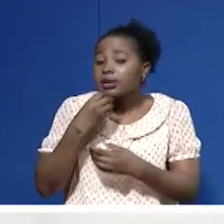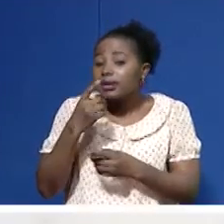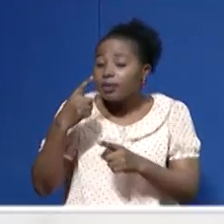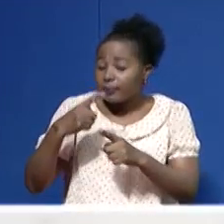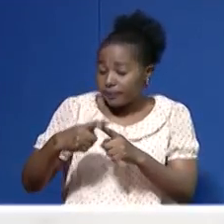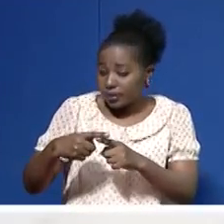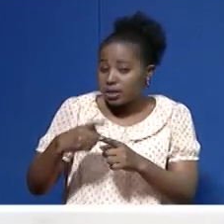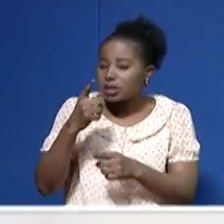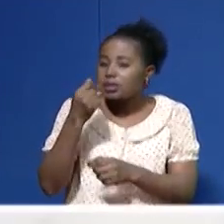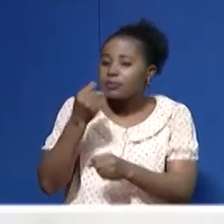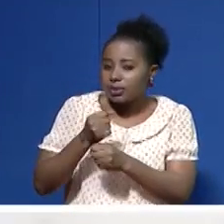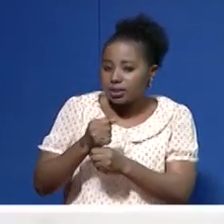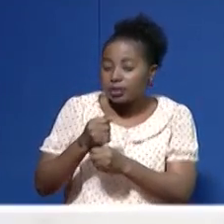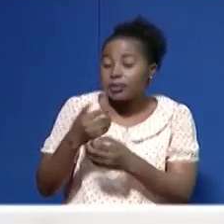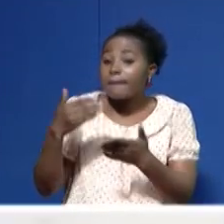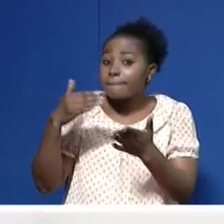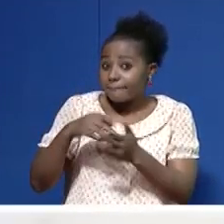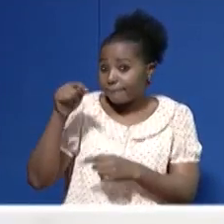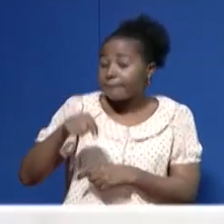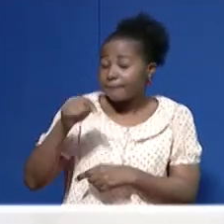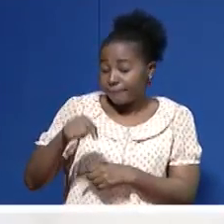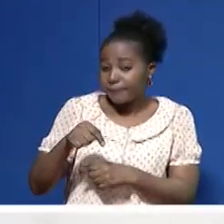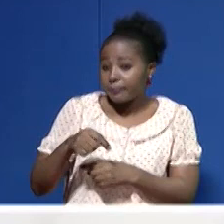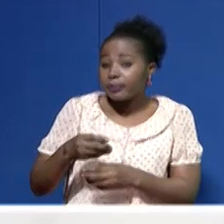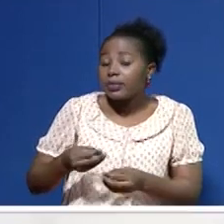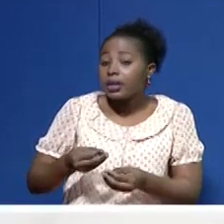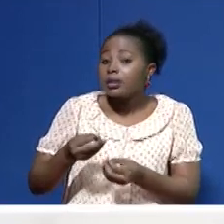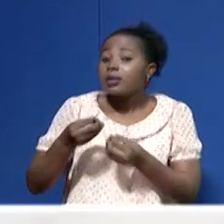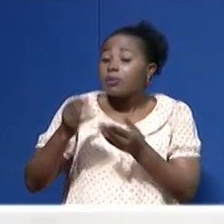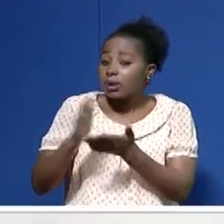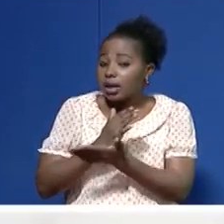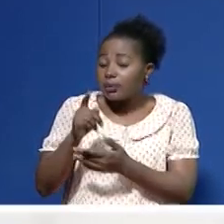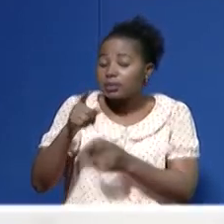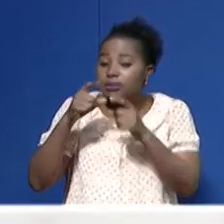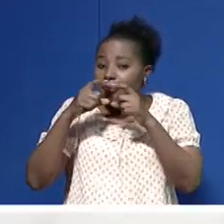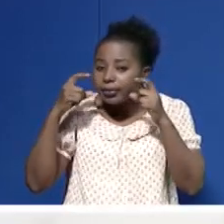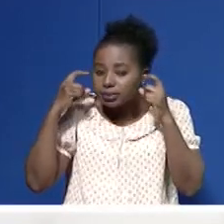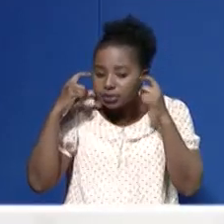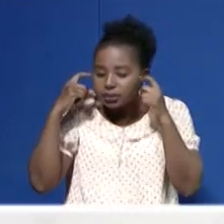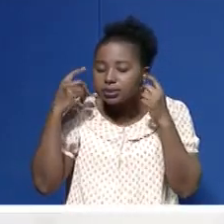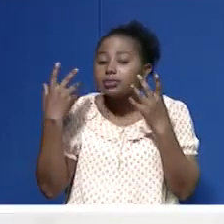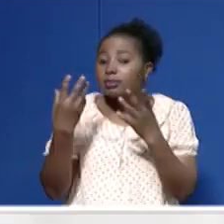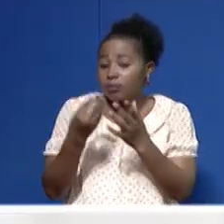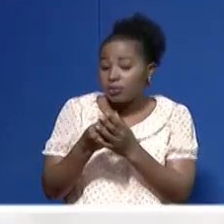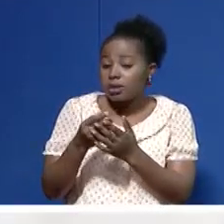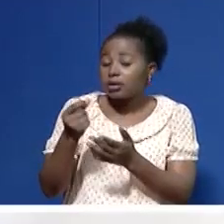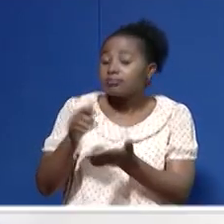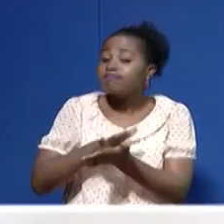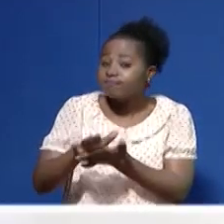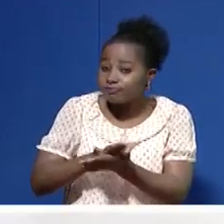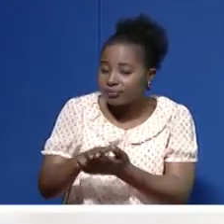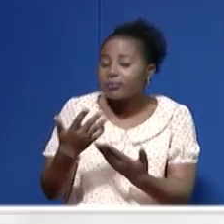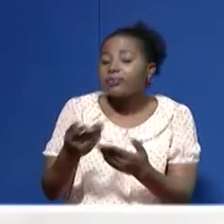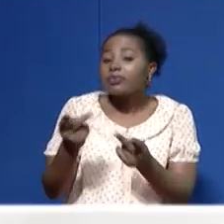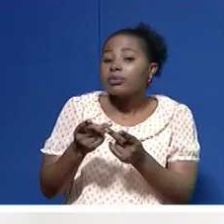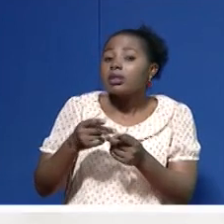mara nini cha kufanya. Na mpaka leo wanagawa hizi maski, wanagawa sanitizer, disinfectant,